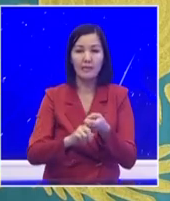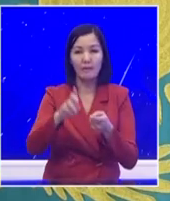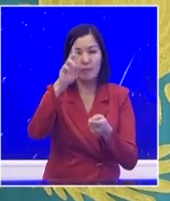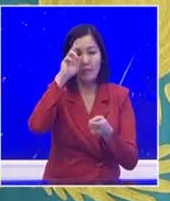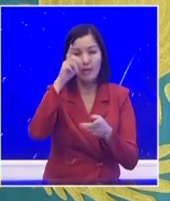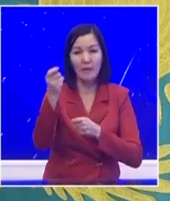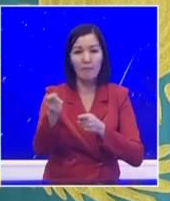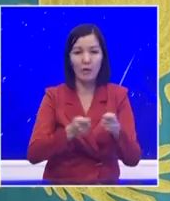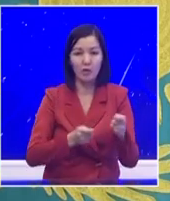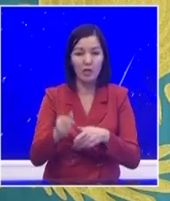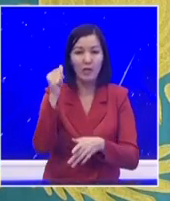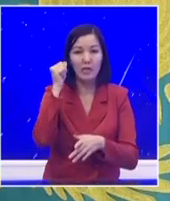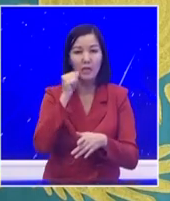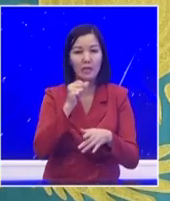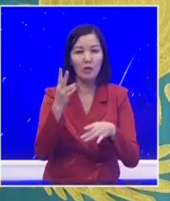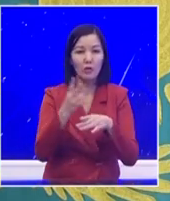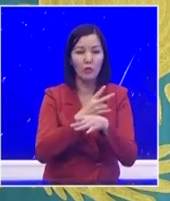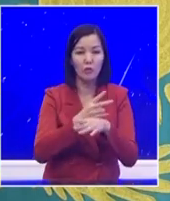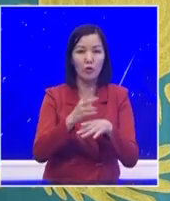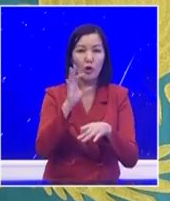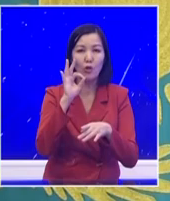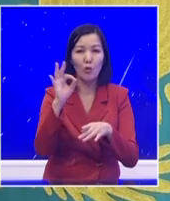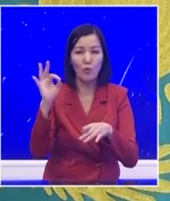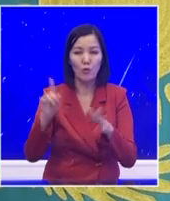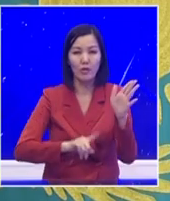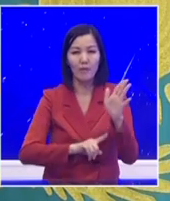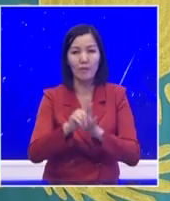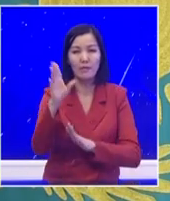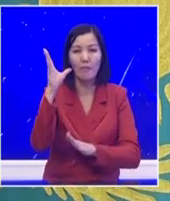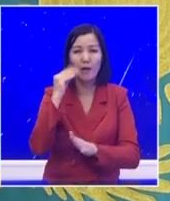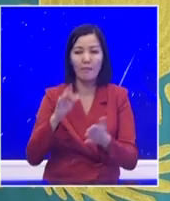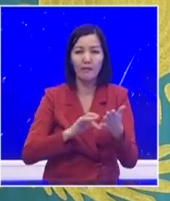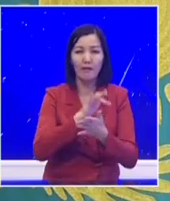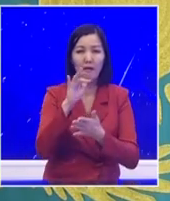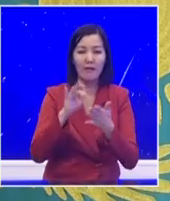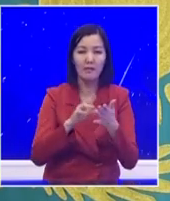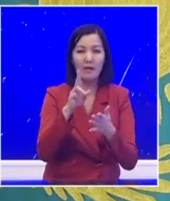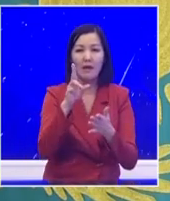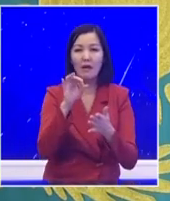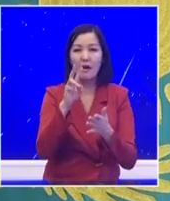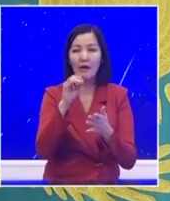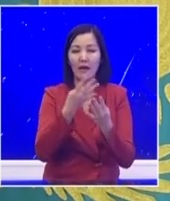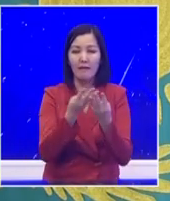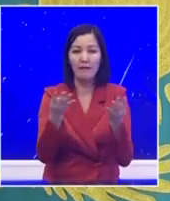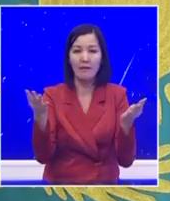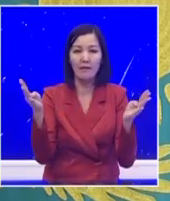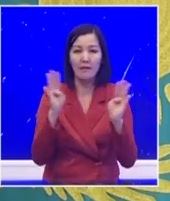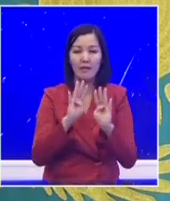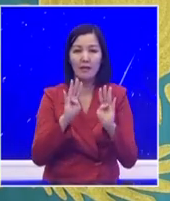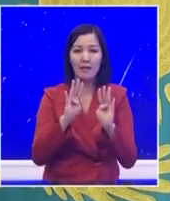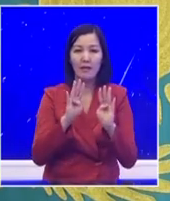басшылығы ертең түнгі сағат 00:00-ден бастап Алматы қаласында карантин енгізу туралы